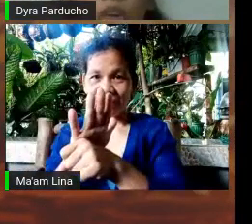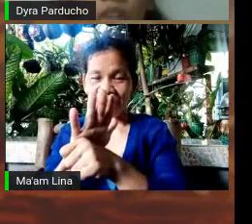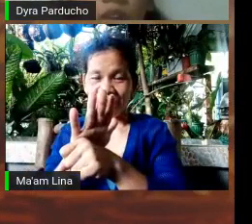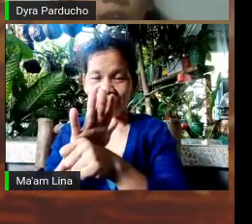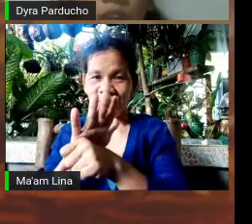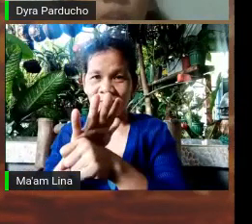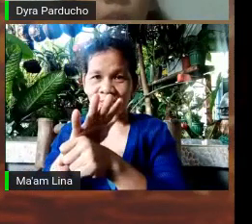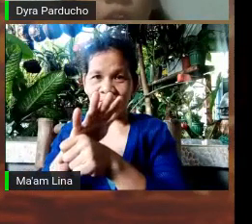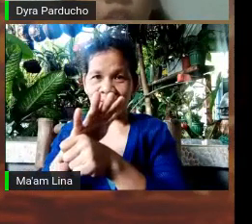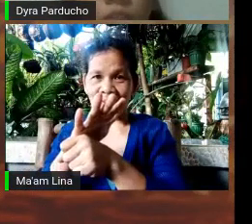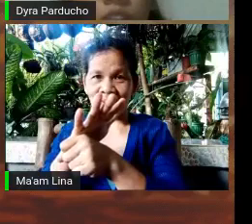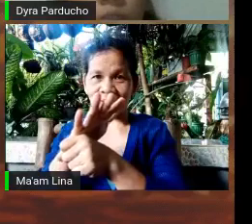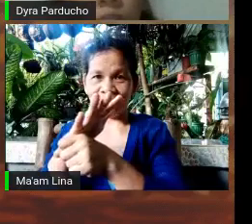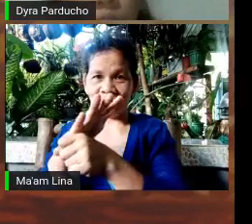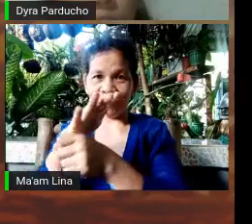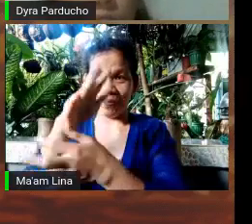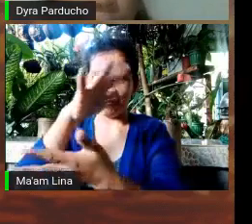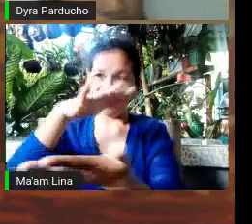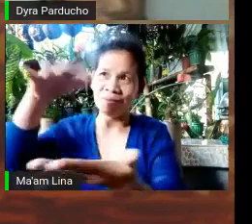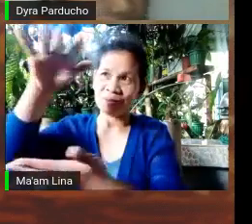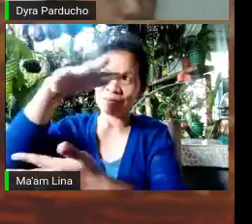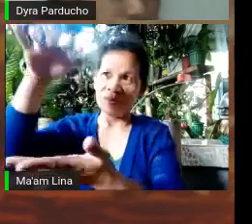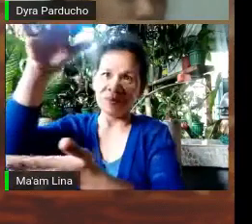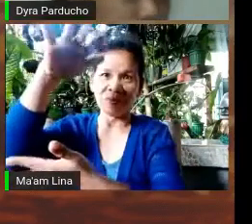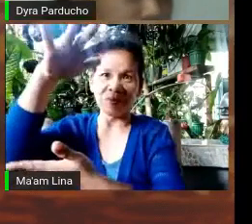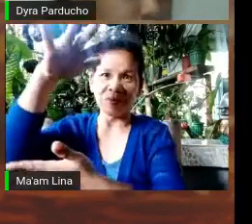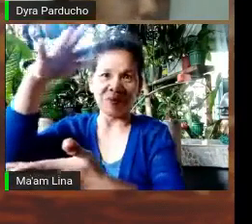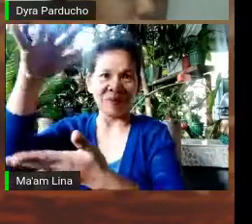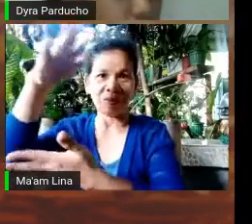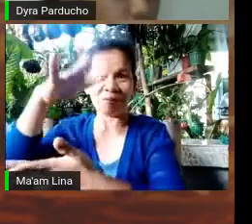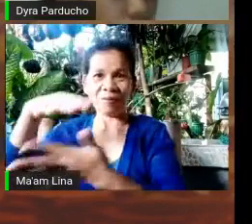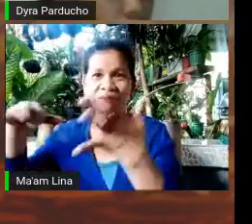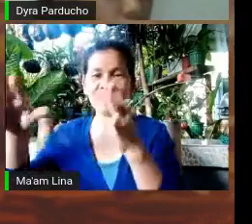usok na kumbaga ito po ay sumisimbolo po sa presensya po ng